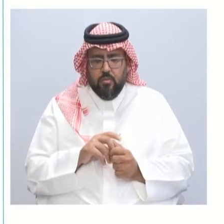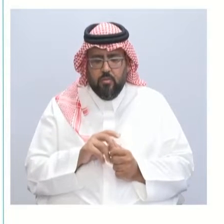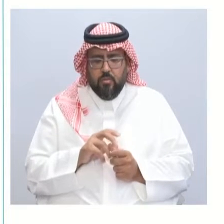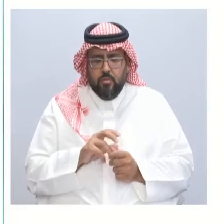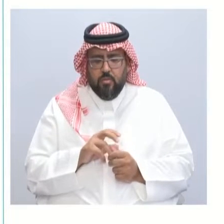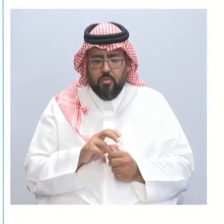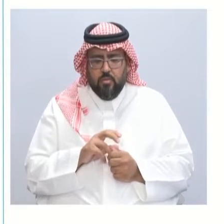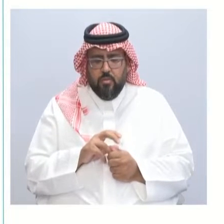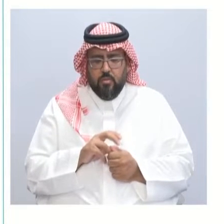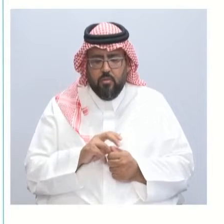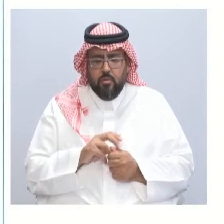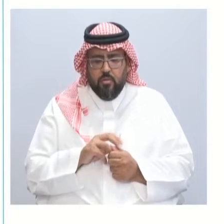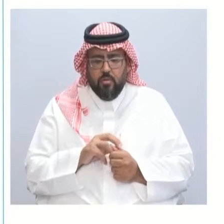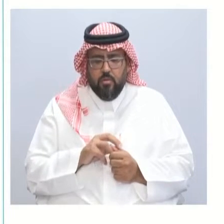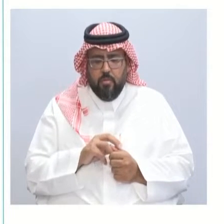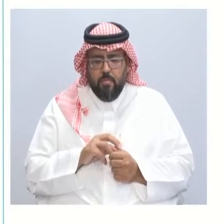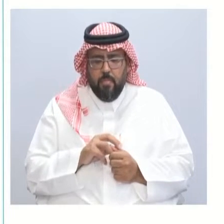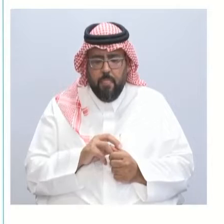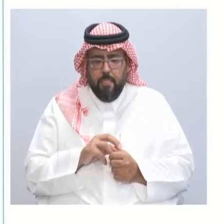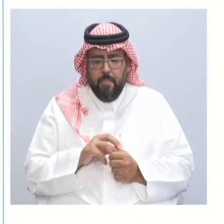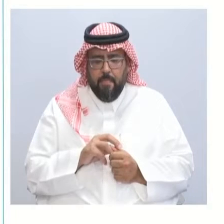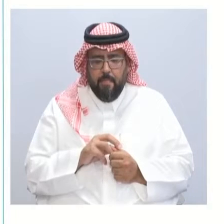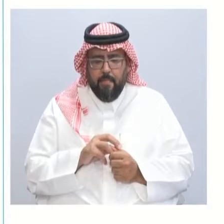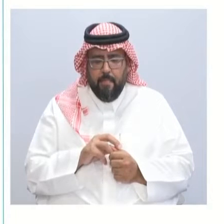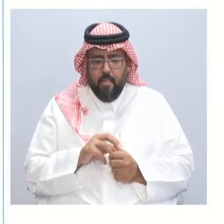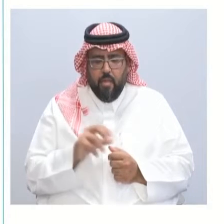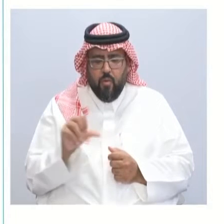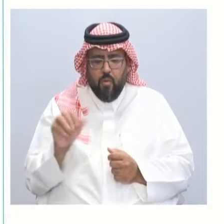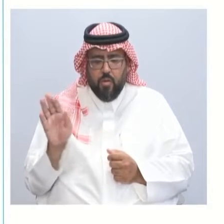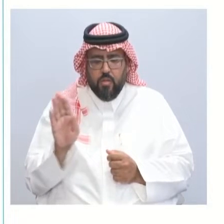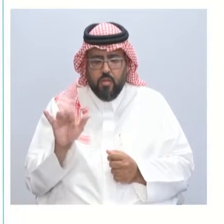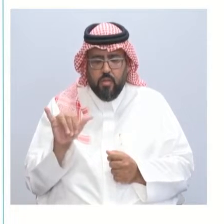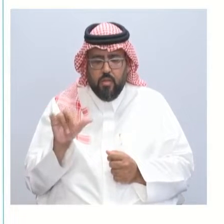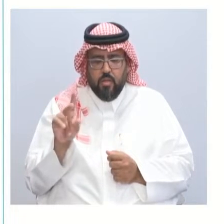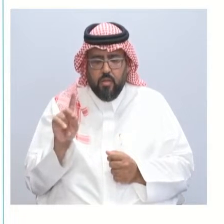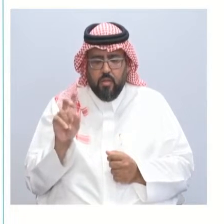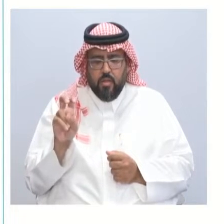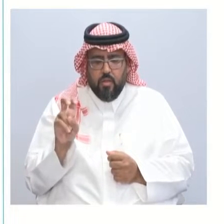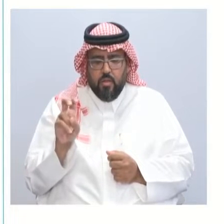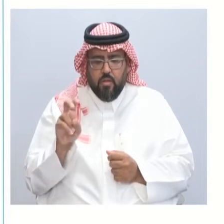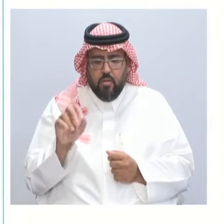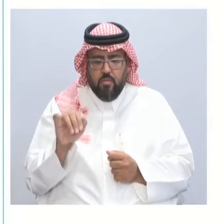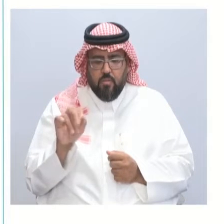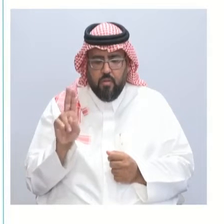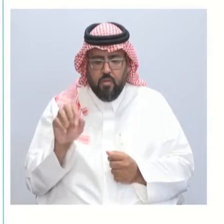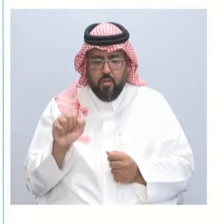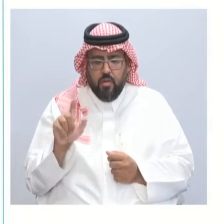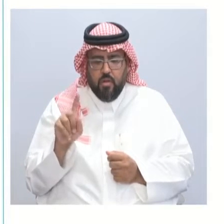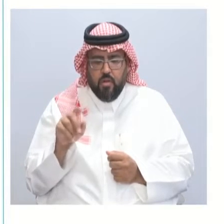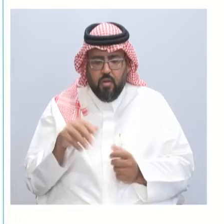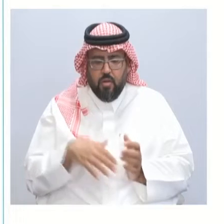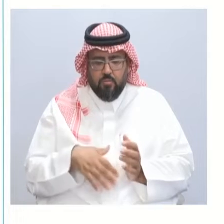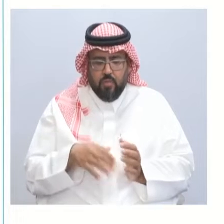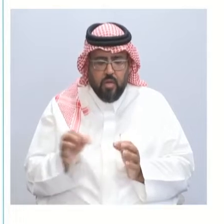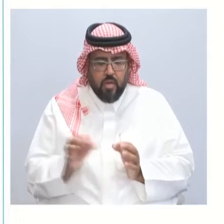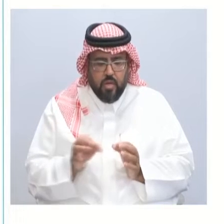بعيده كذلك من الصخور الناريه وسيطه وهي متصلبه في اعماق